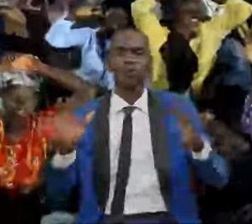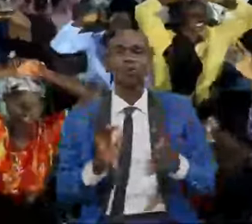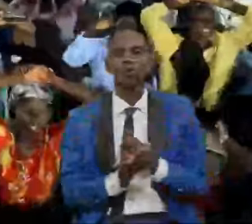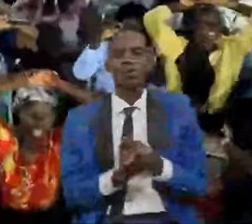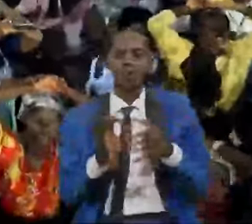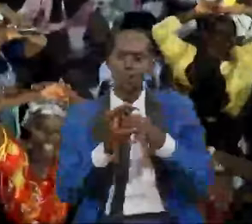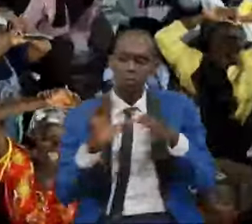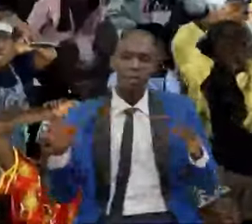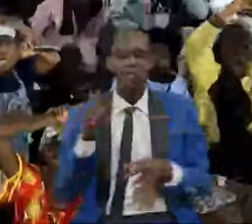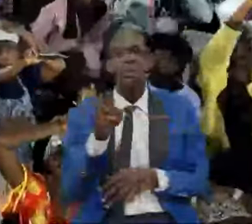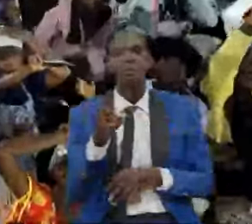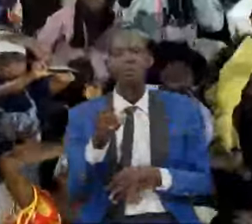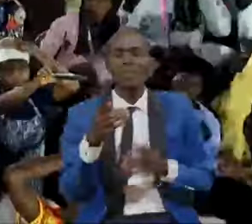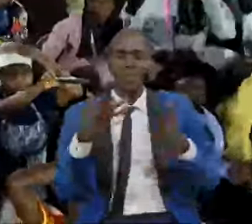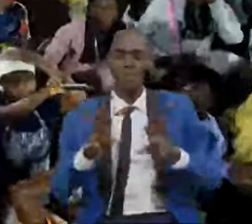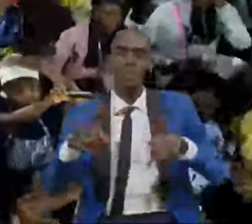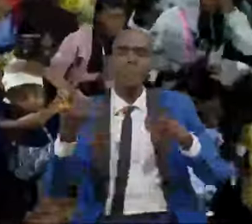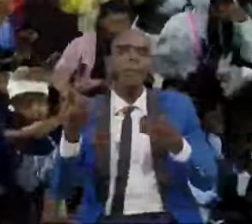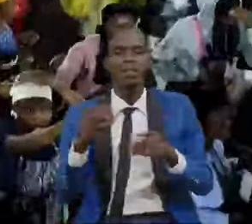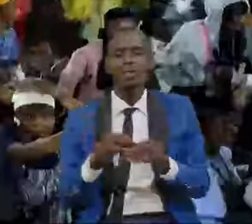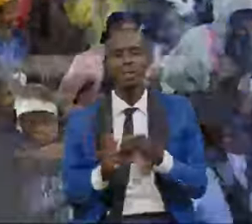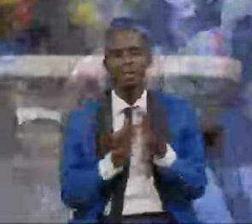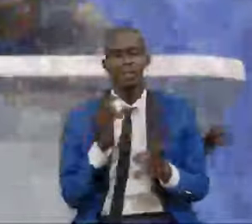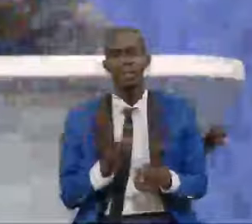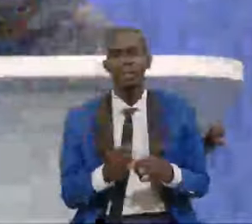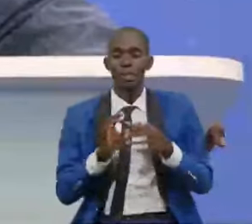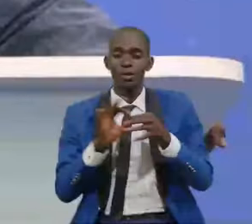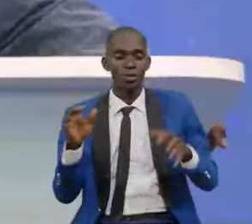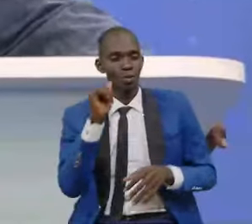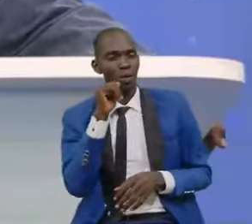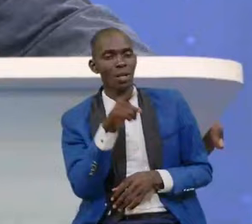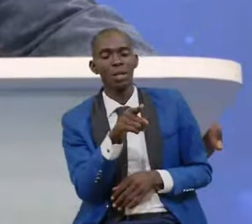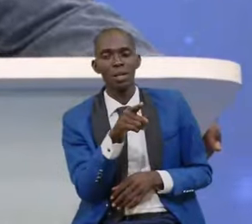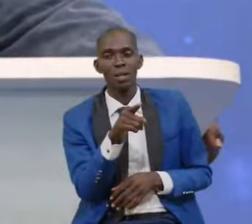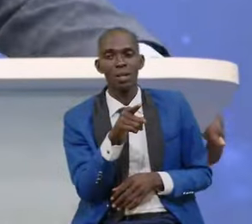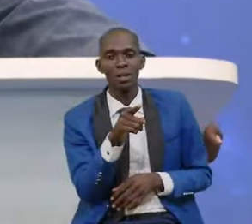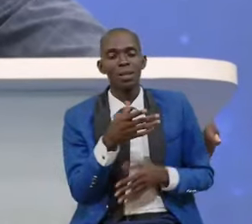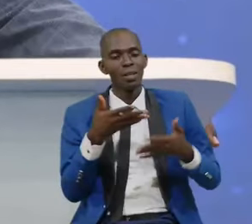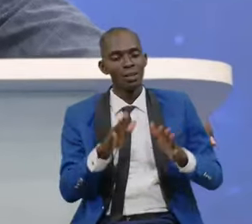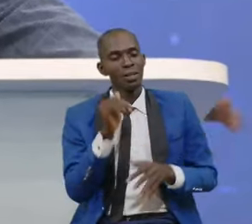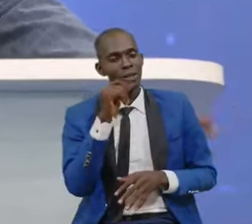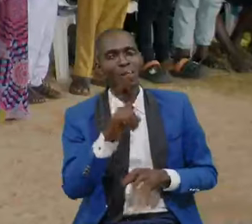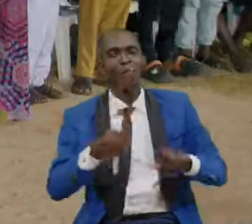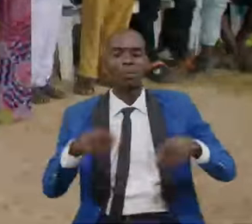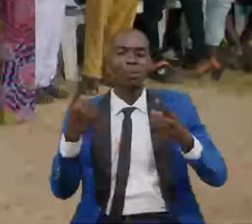Déliez-le et laissez-le aller. Délie-la et laisse-la aller.